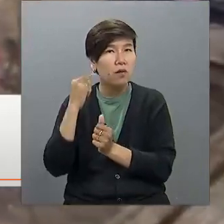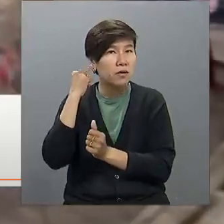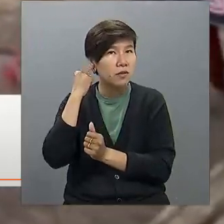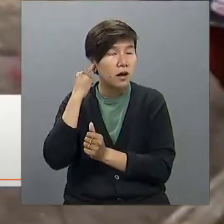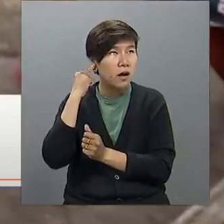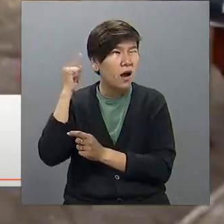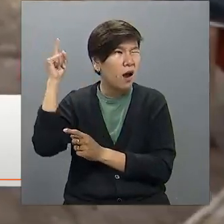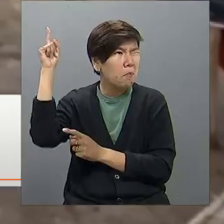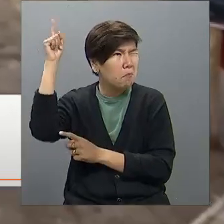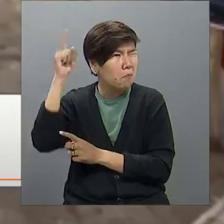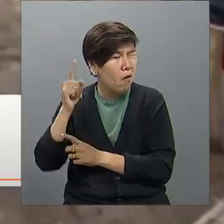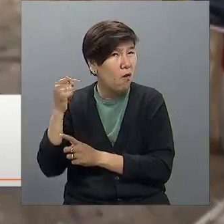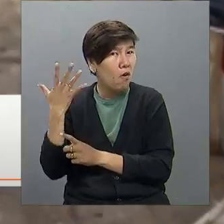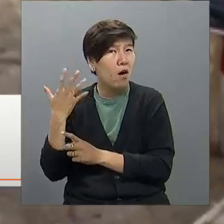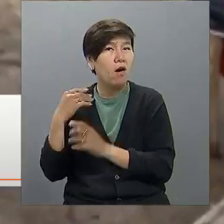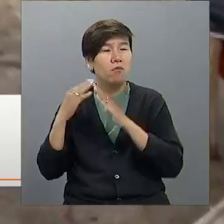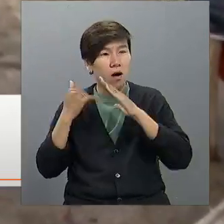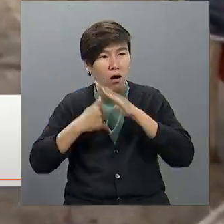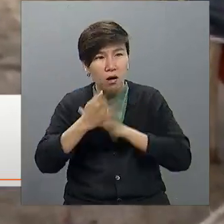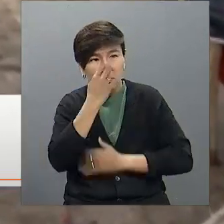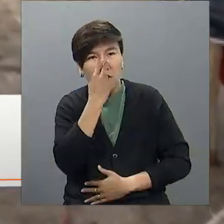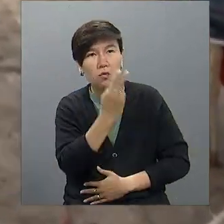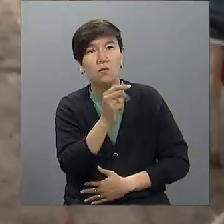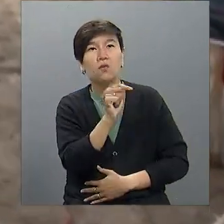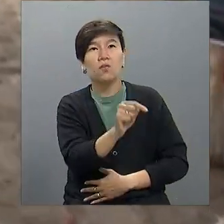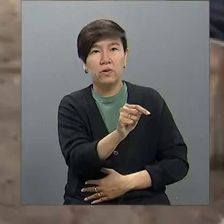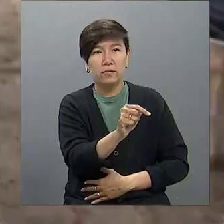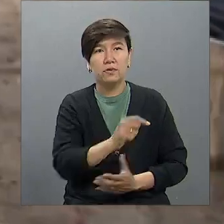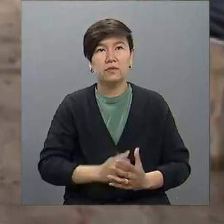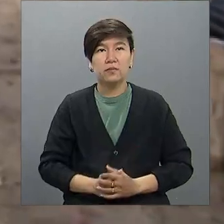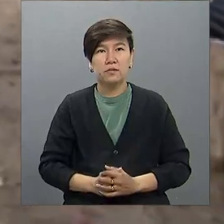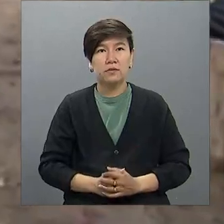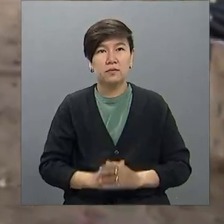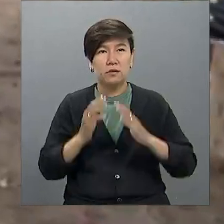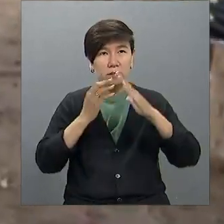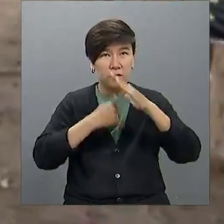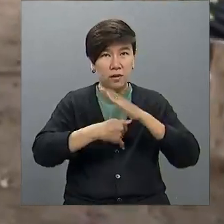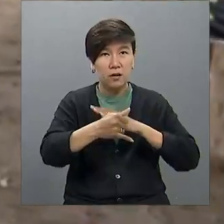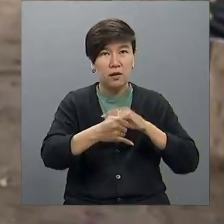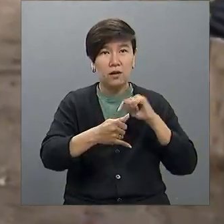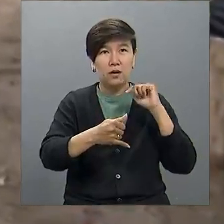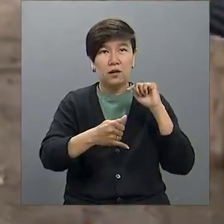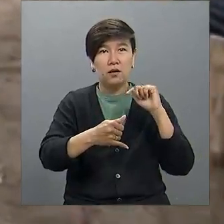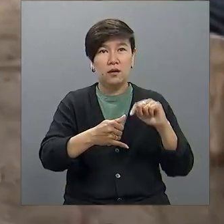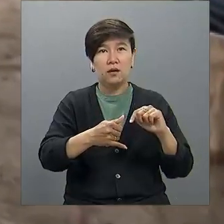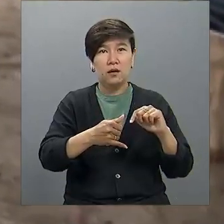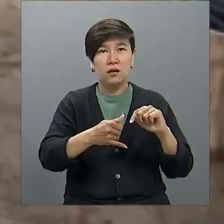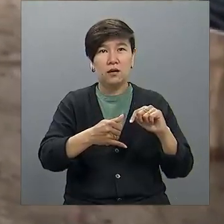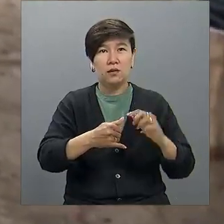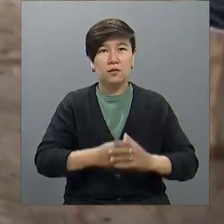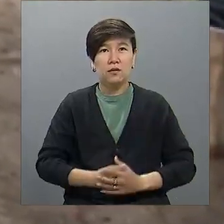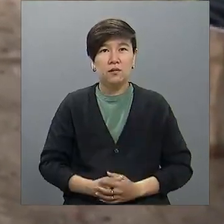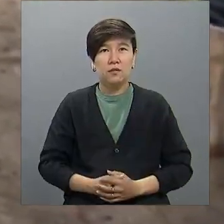ลูกก่อนกับไปเอิ่นเฮือนหลังนั้นเพิ่นเอาอันของมาเอาพอดีไปหอนเฮือนหลังนั้นข้าวเดียวมันกับกระเบื้องกับ